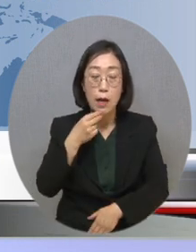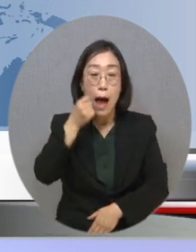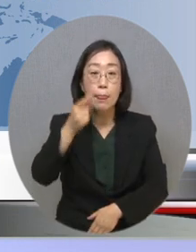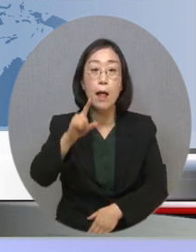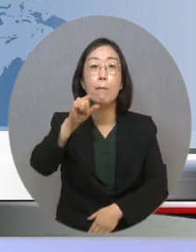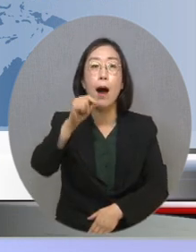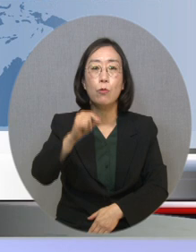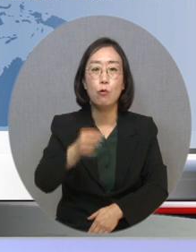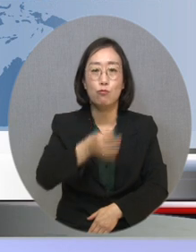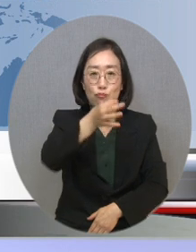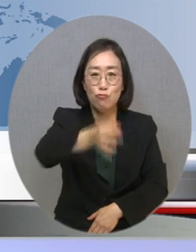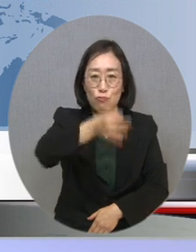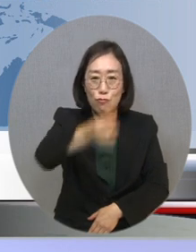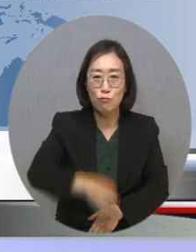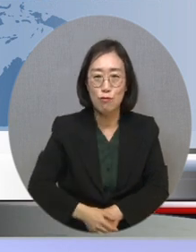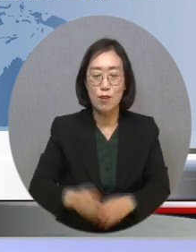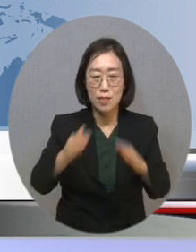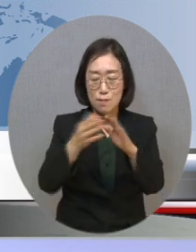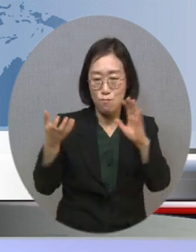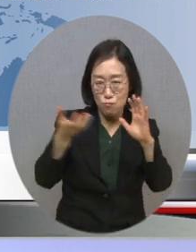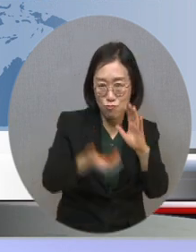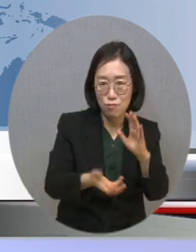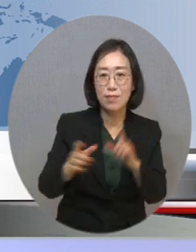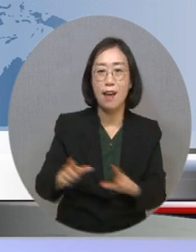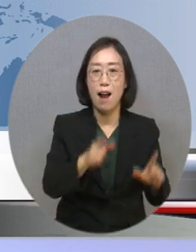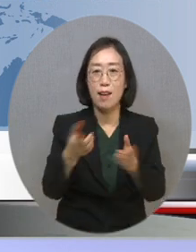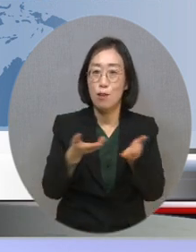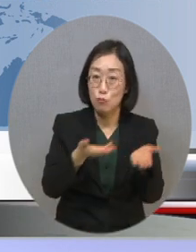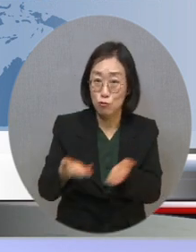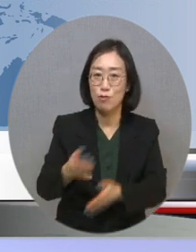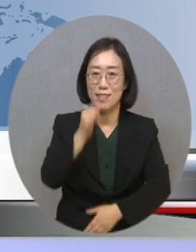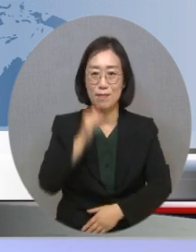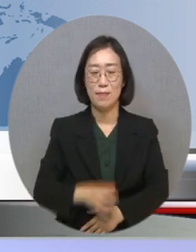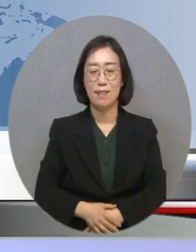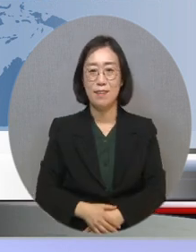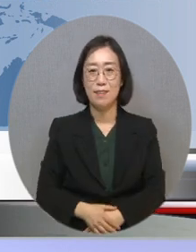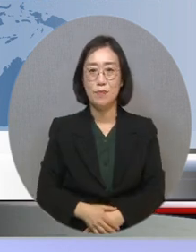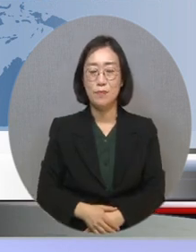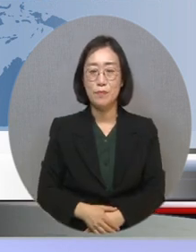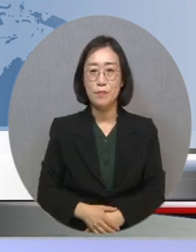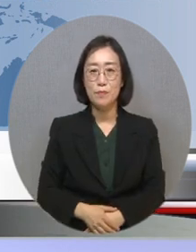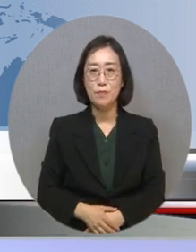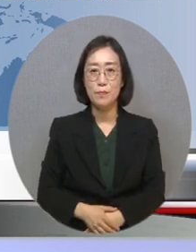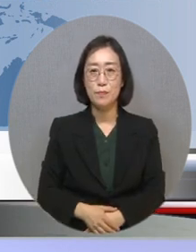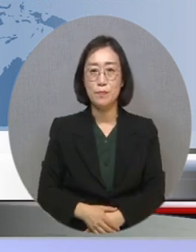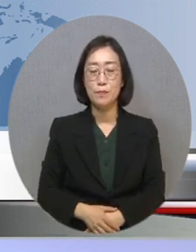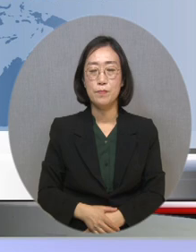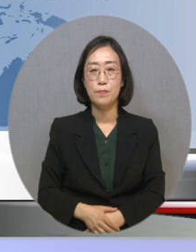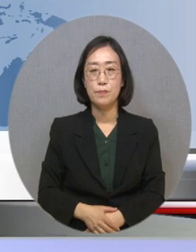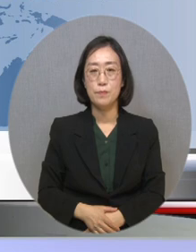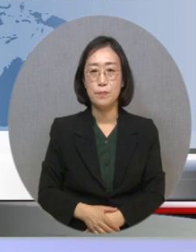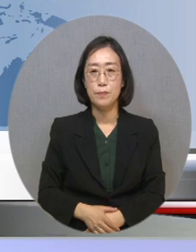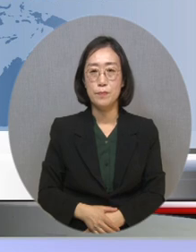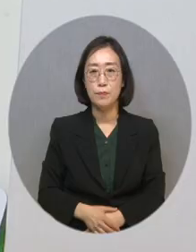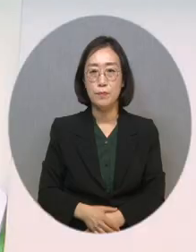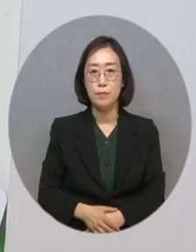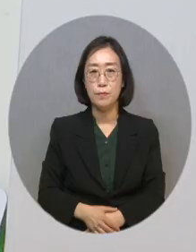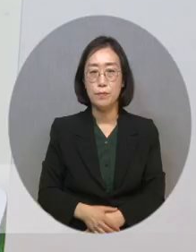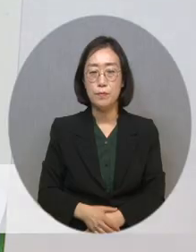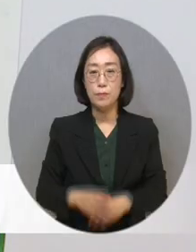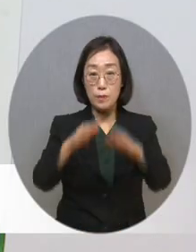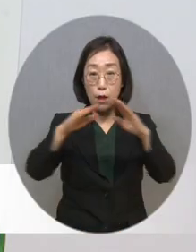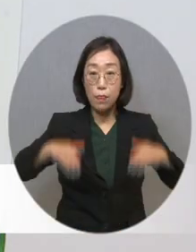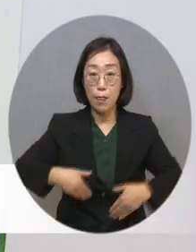임대료로 주택을 제공하는 사업을 하고 있는데요 김정영 기자가 자세한 내용 알려드립니다